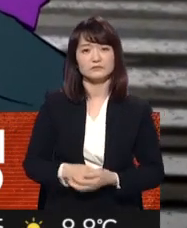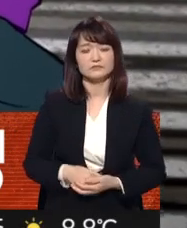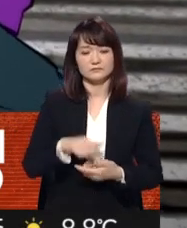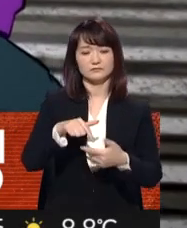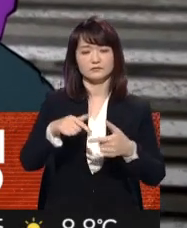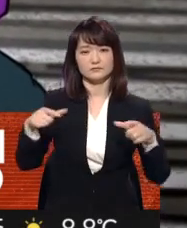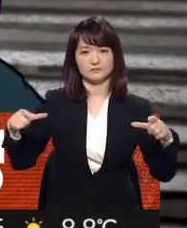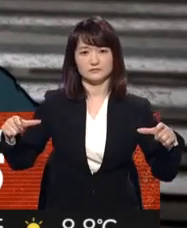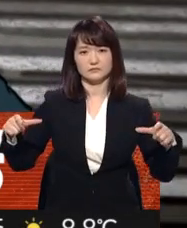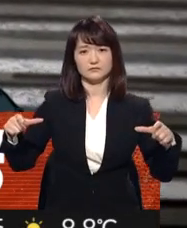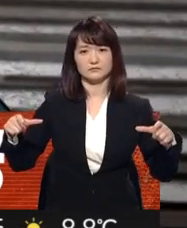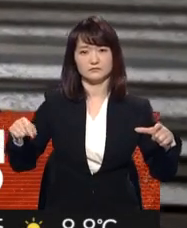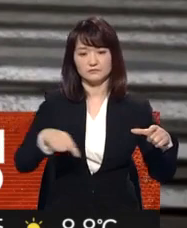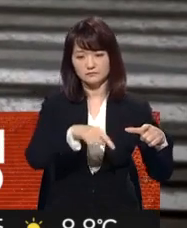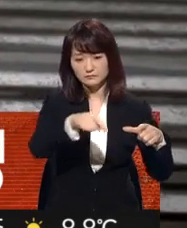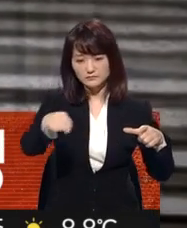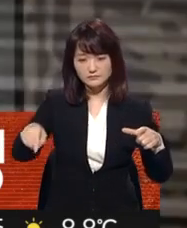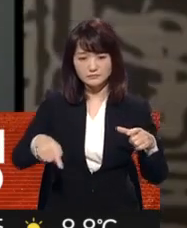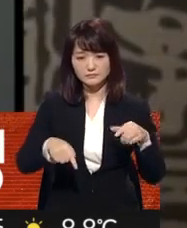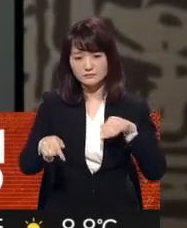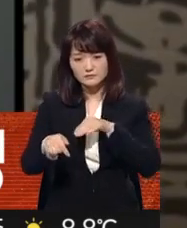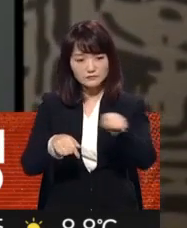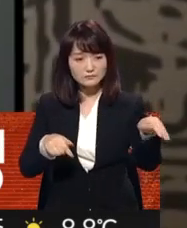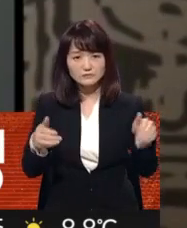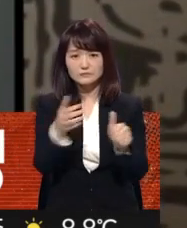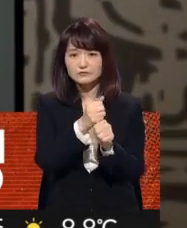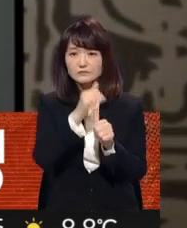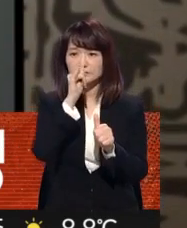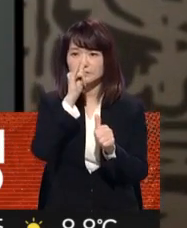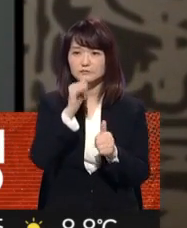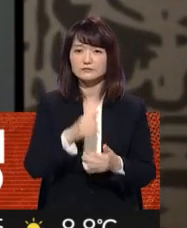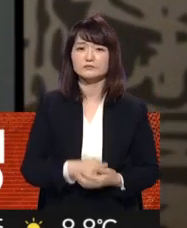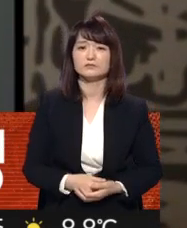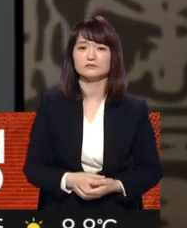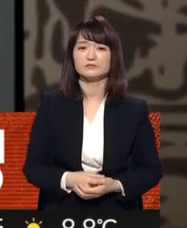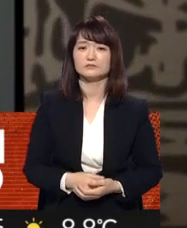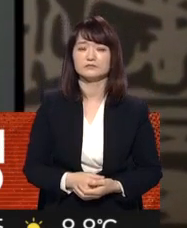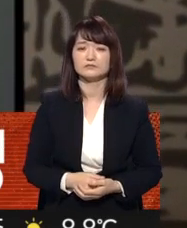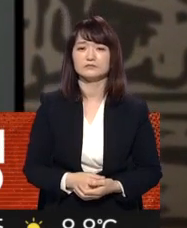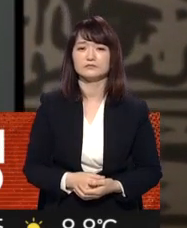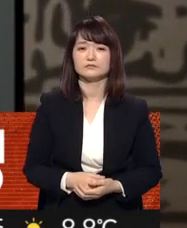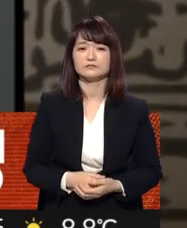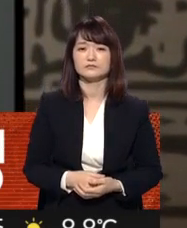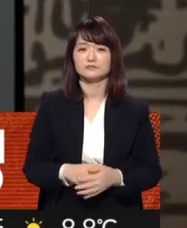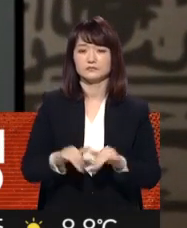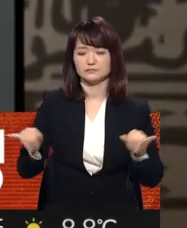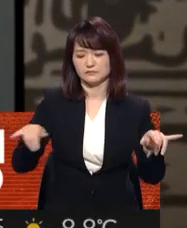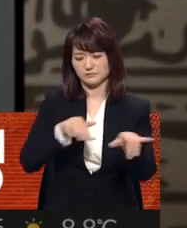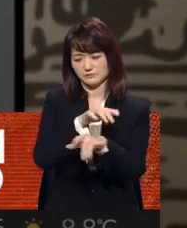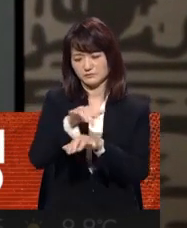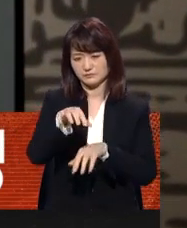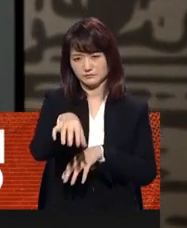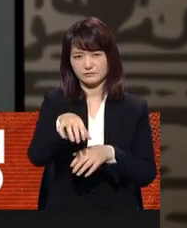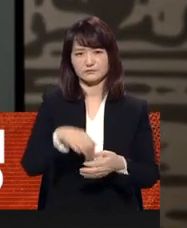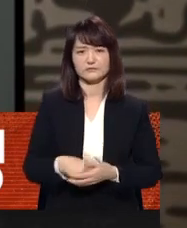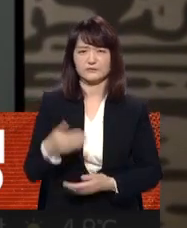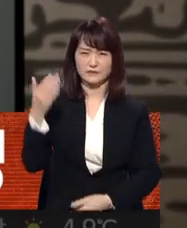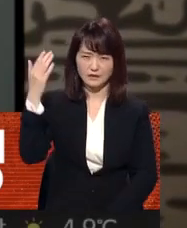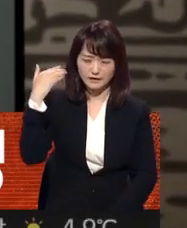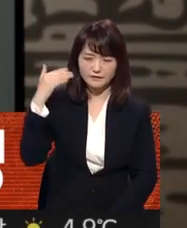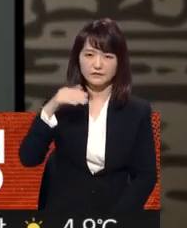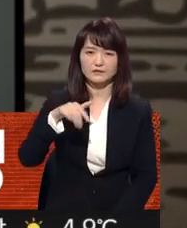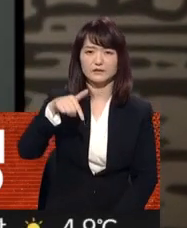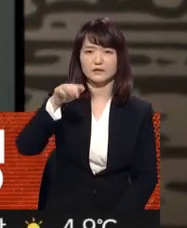한복판이었으면 뭐 금방 잡을 수 있지 않았을까요 상당히 번화한 곳이죠 반포쪽이에요 구반포해전